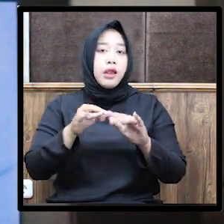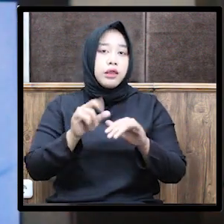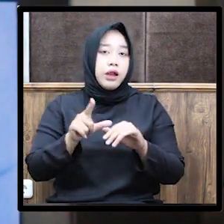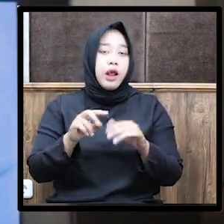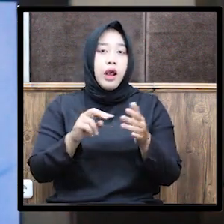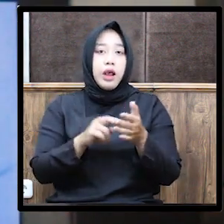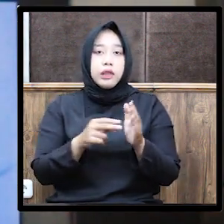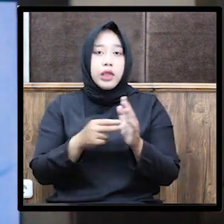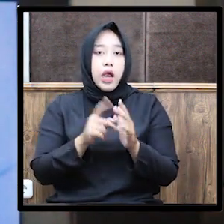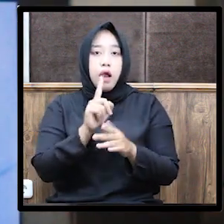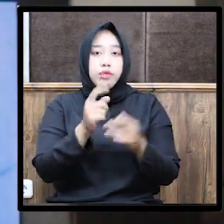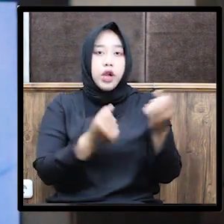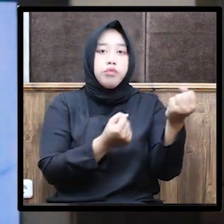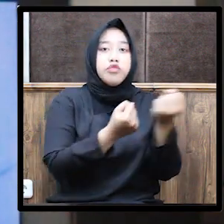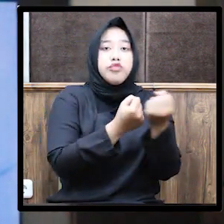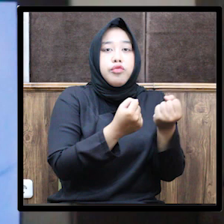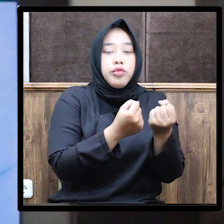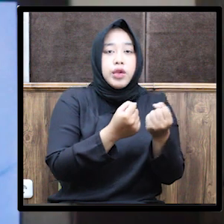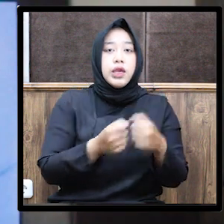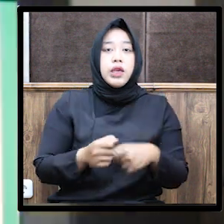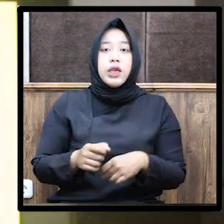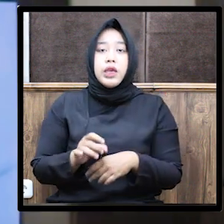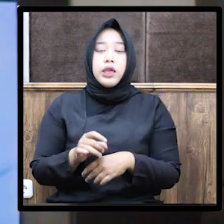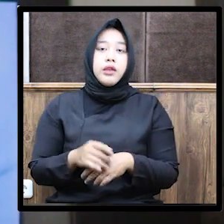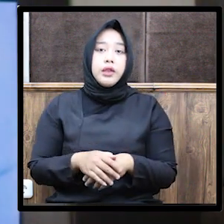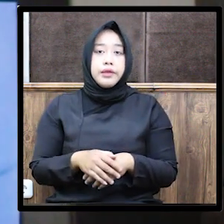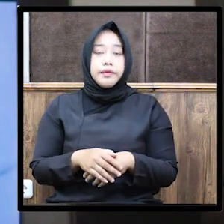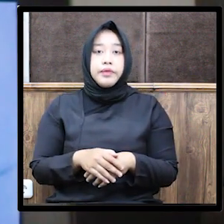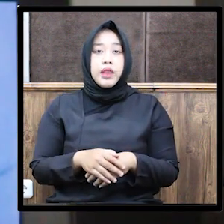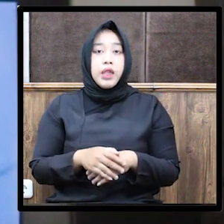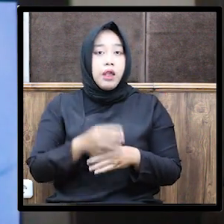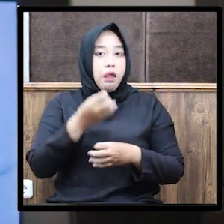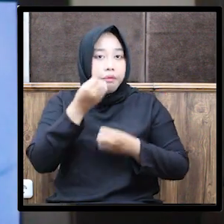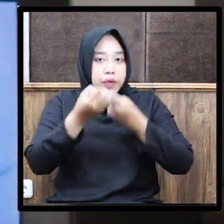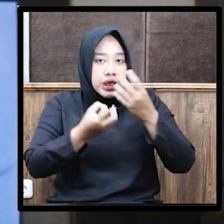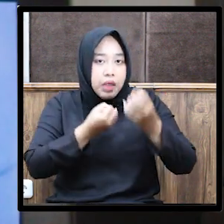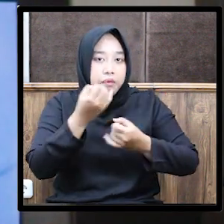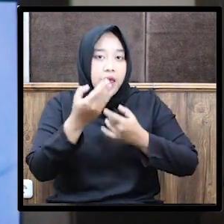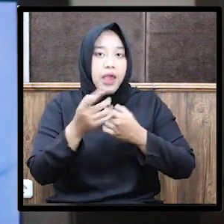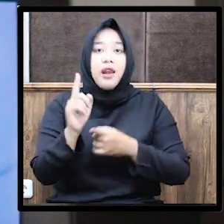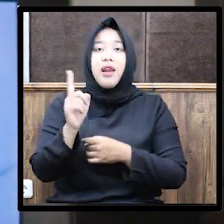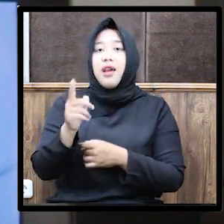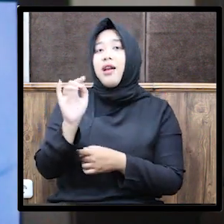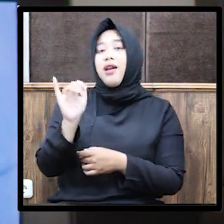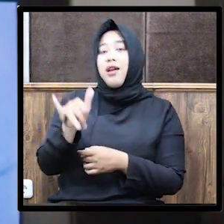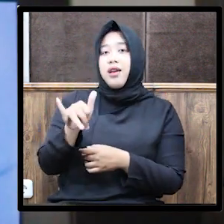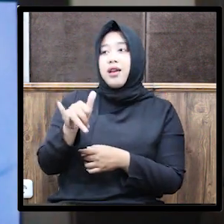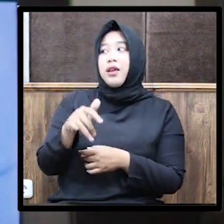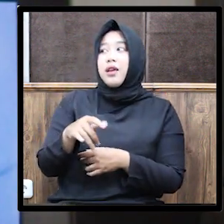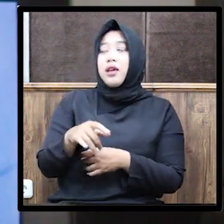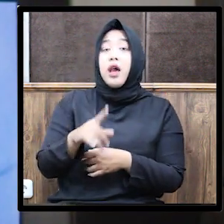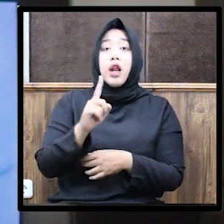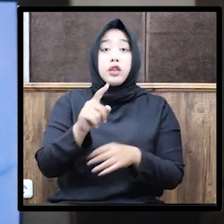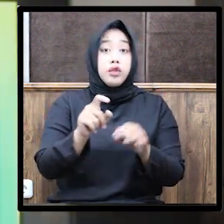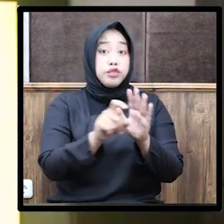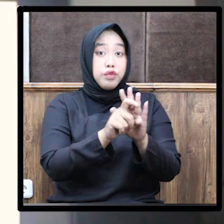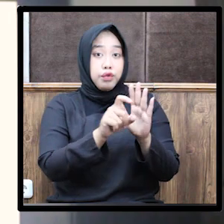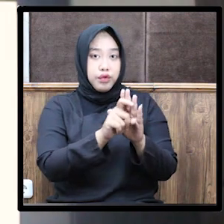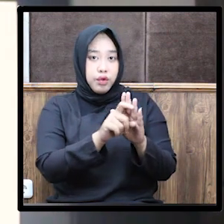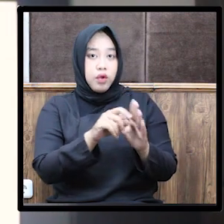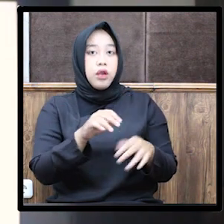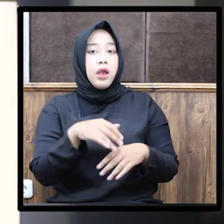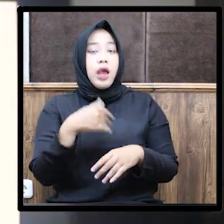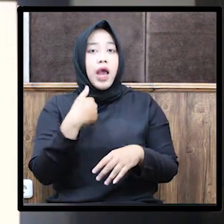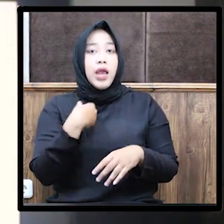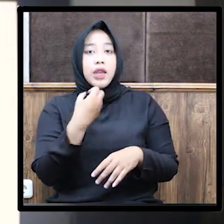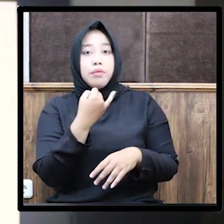gitu. Jadi kalau kemudian membacakan visi misi kan teman-teman kan harus beda. Nah, membacakan harus